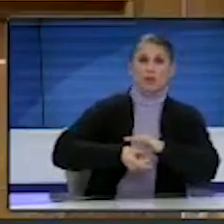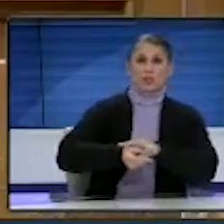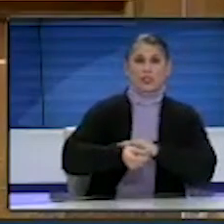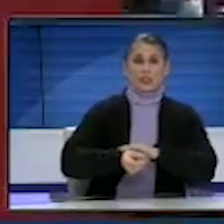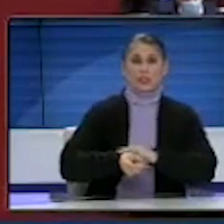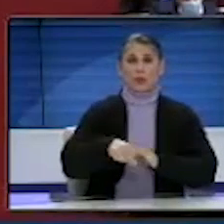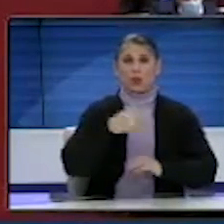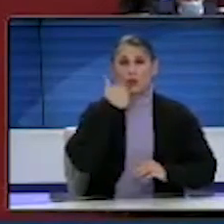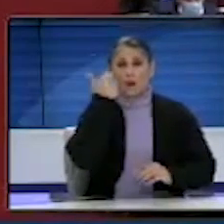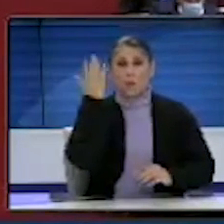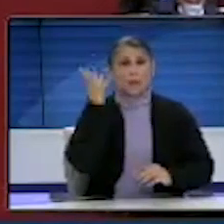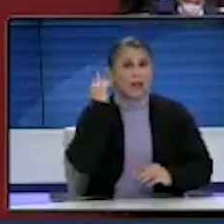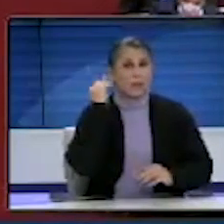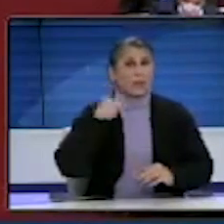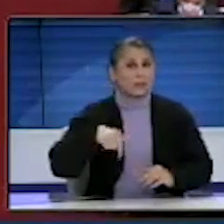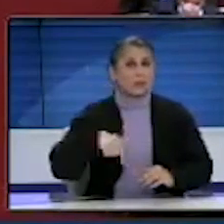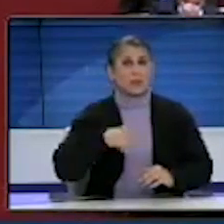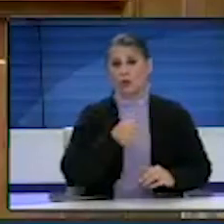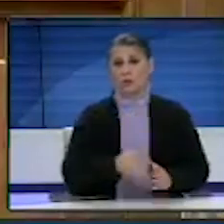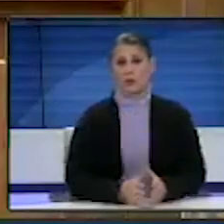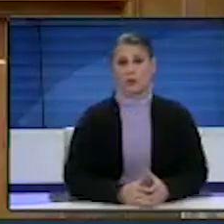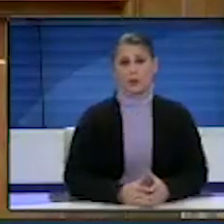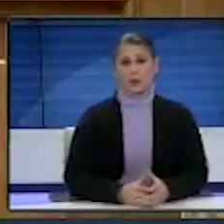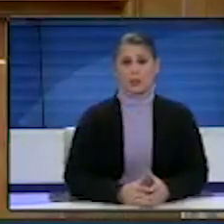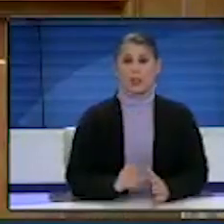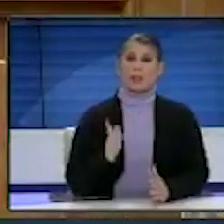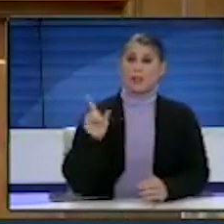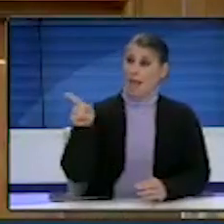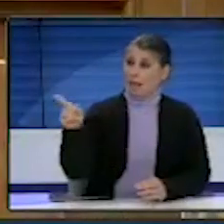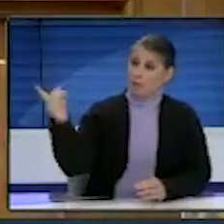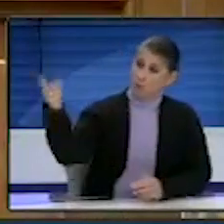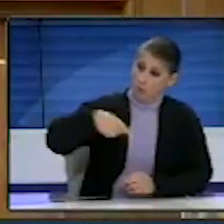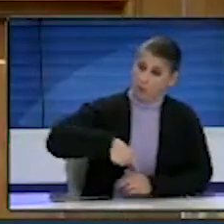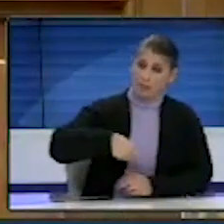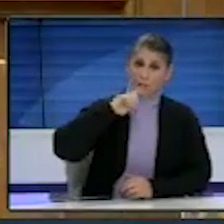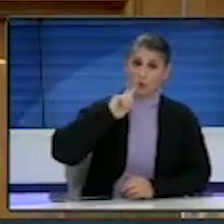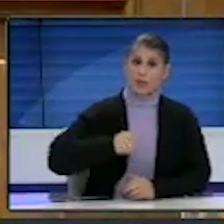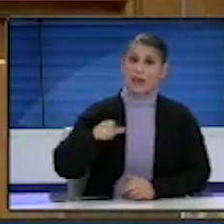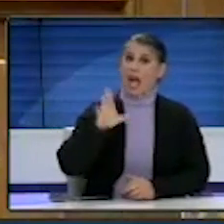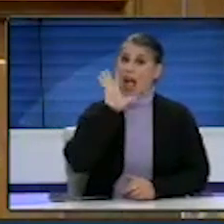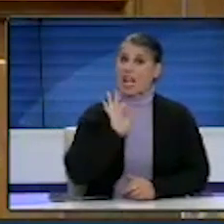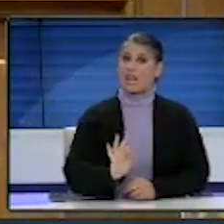Και είναι ντροπή να ακούγονται σήμερα δηλώσεις ότι αυτοί που έρχονται από την Ουκρανία είναι